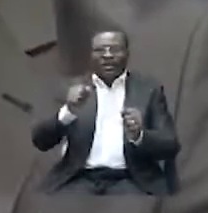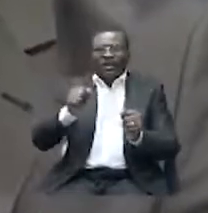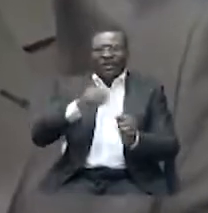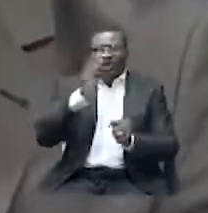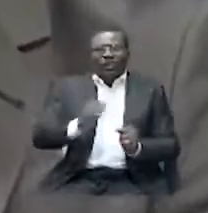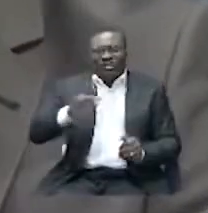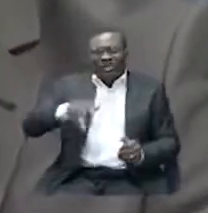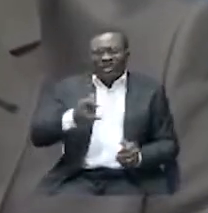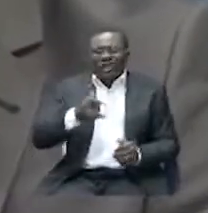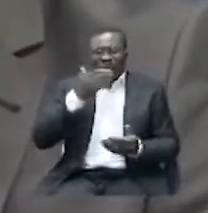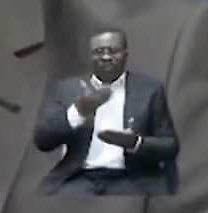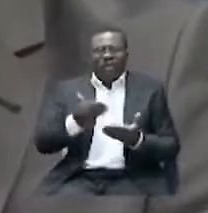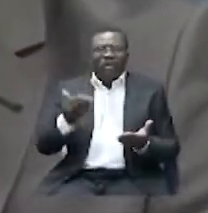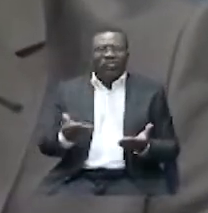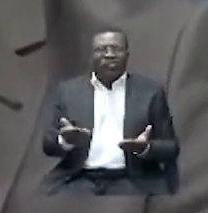Béninois sentent le bien-être?